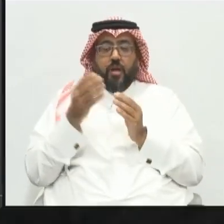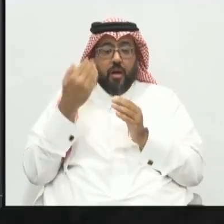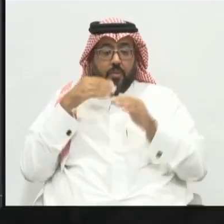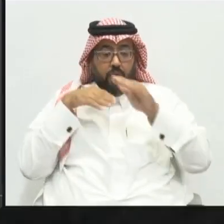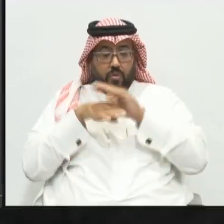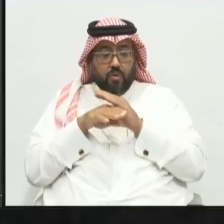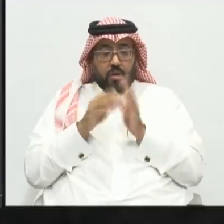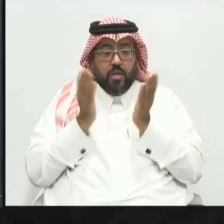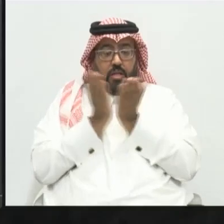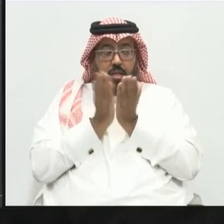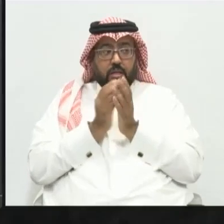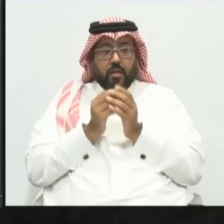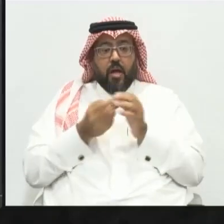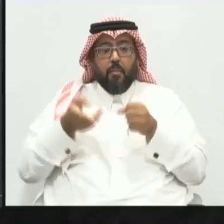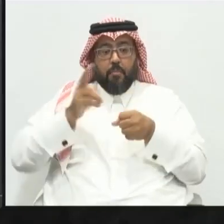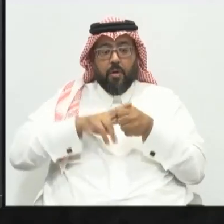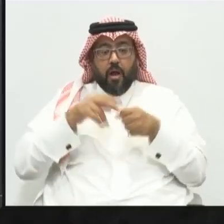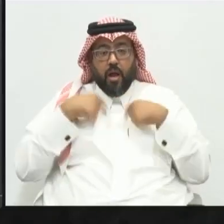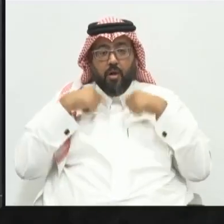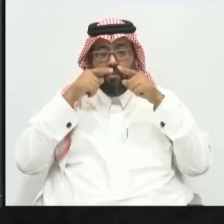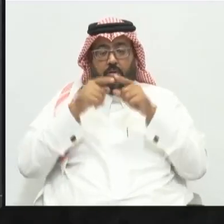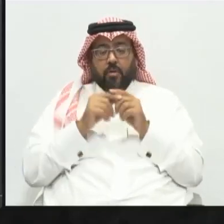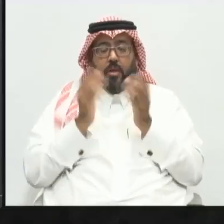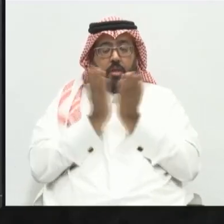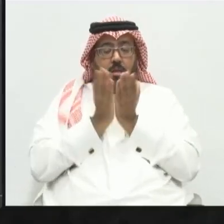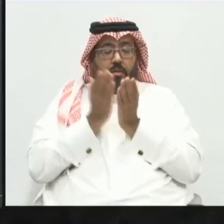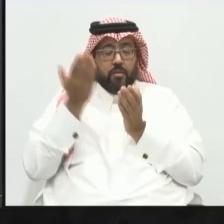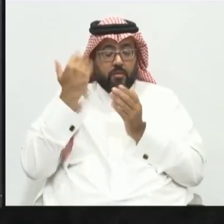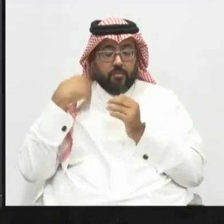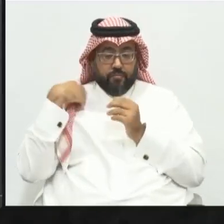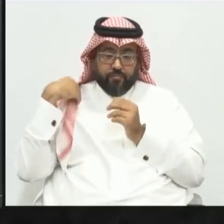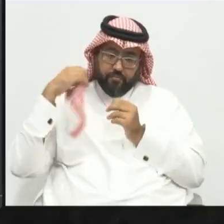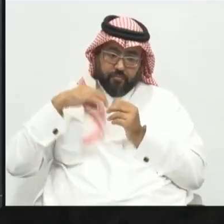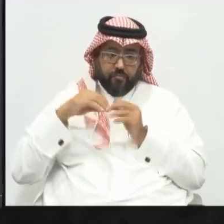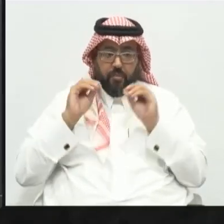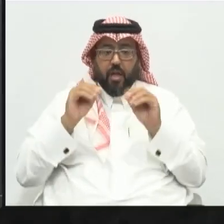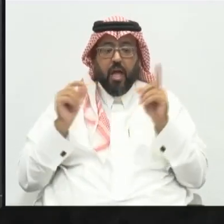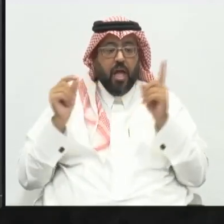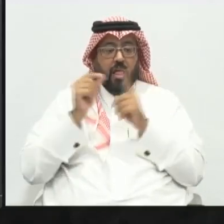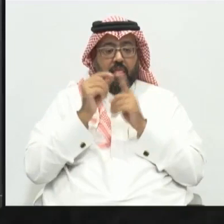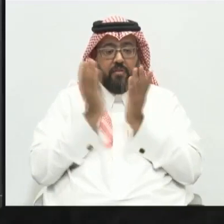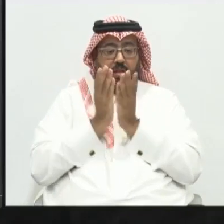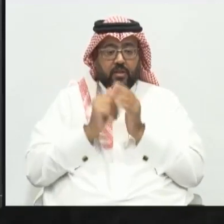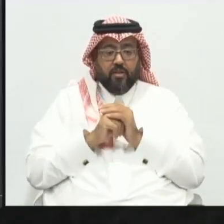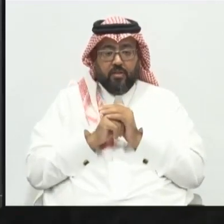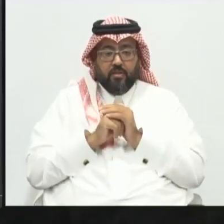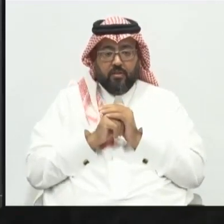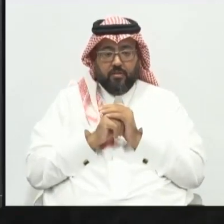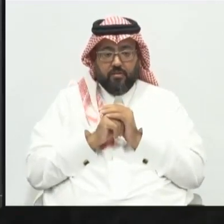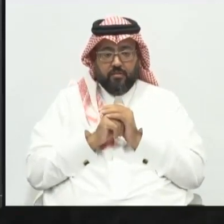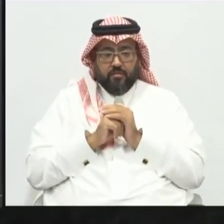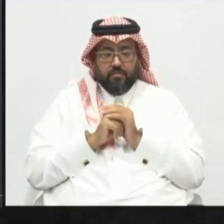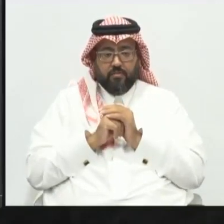الشروع في الدرس نود ان نراجع نحن واياكم ما ذكرنا نود ان نذكر اهداف درس نا لهذا